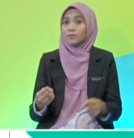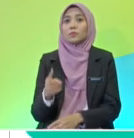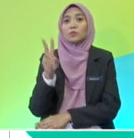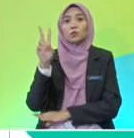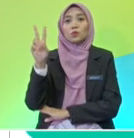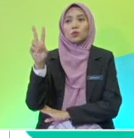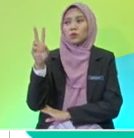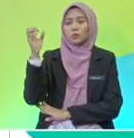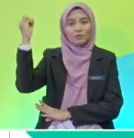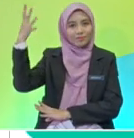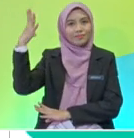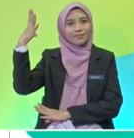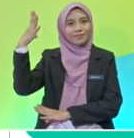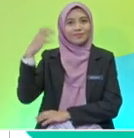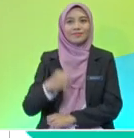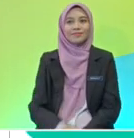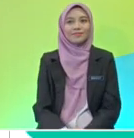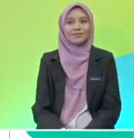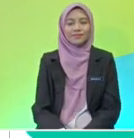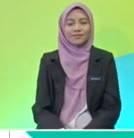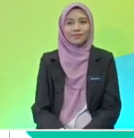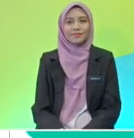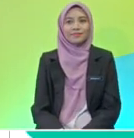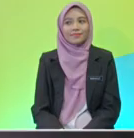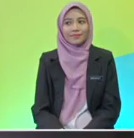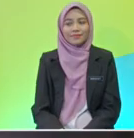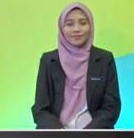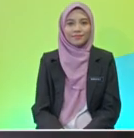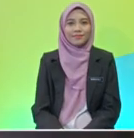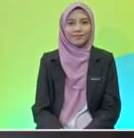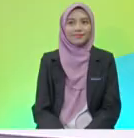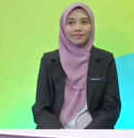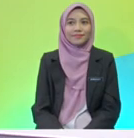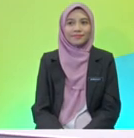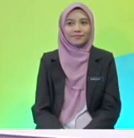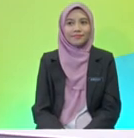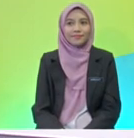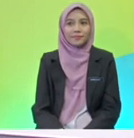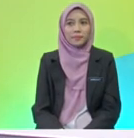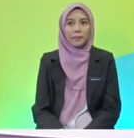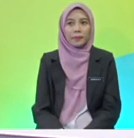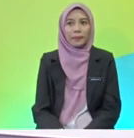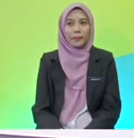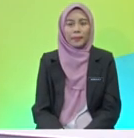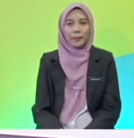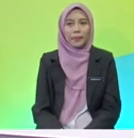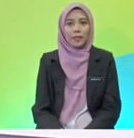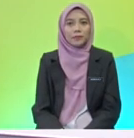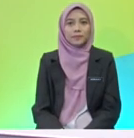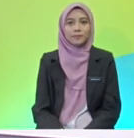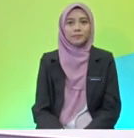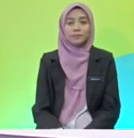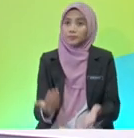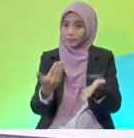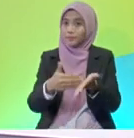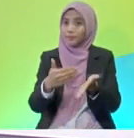untuk Adli nampaknya Adam dengan Amin Belum dapat lagi nih oke baik itu